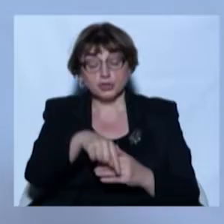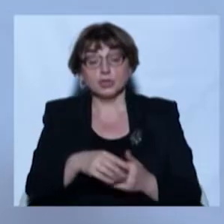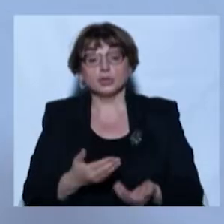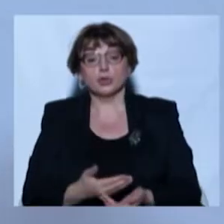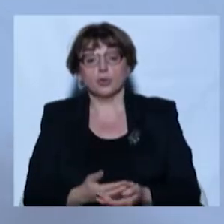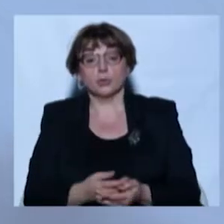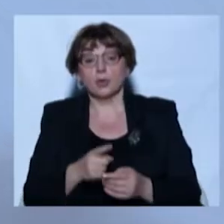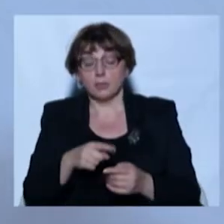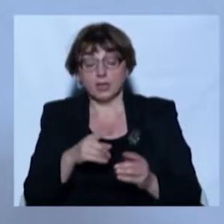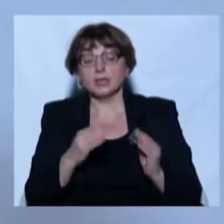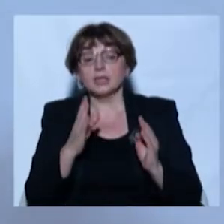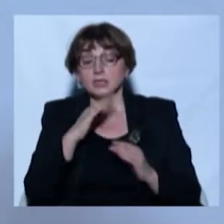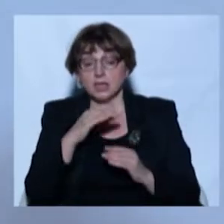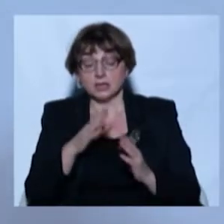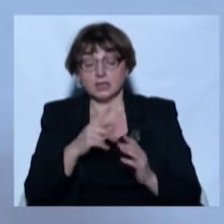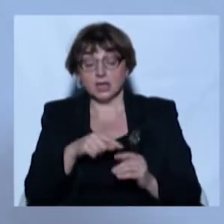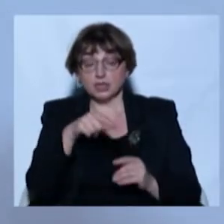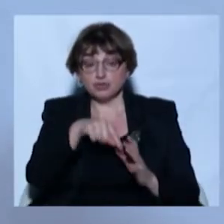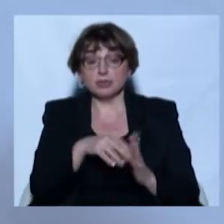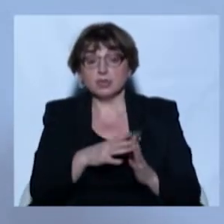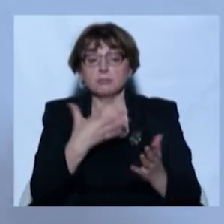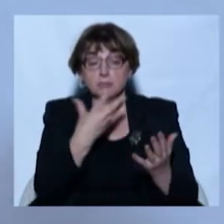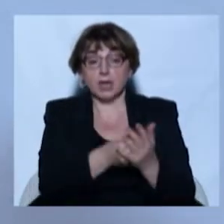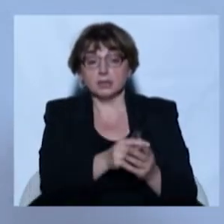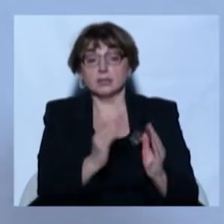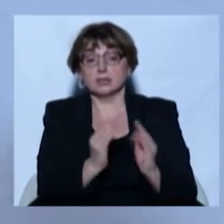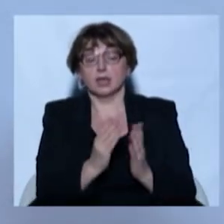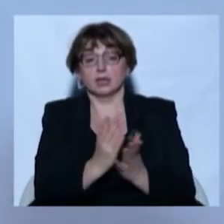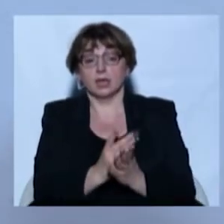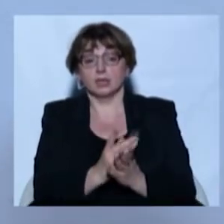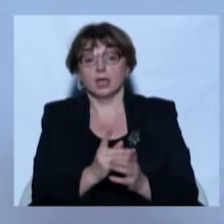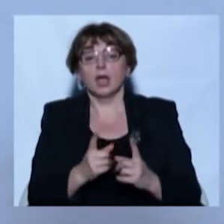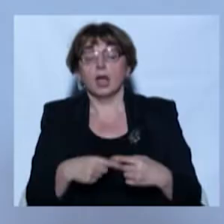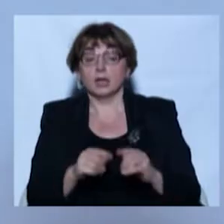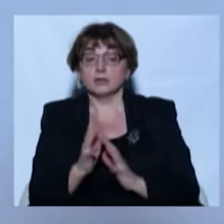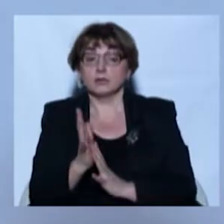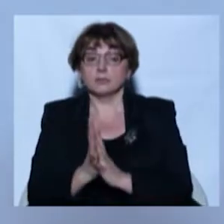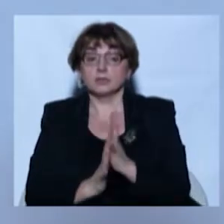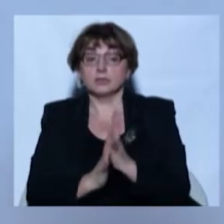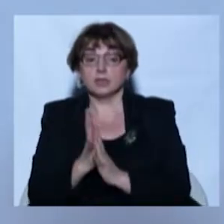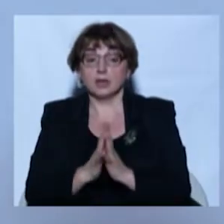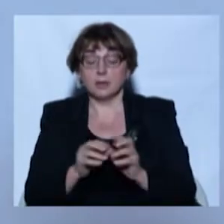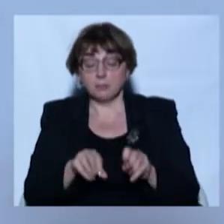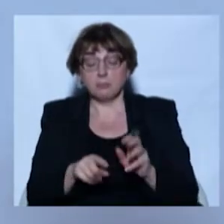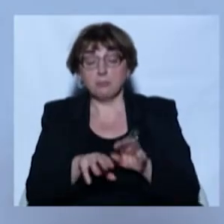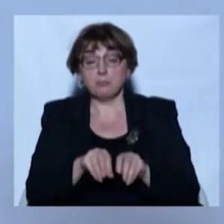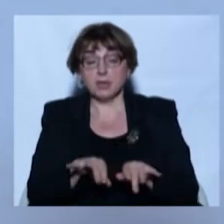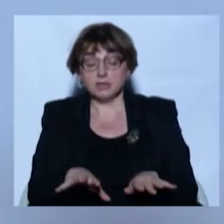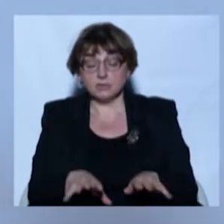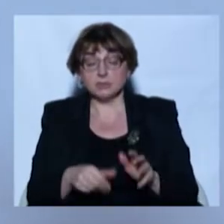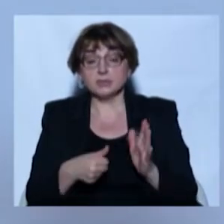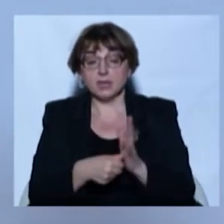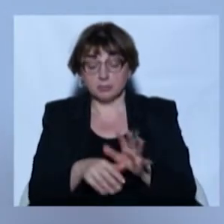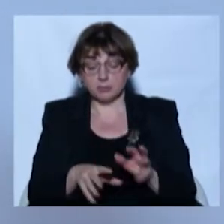მათთვის სახლია წყალი, ანუ საარსებო გარემოა მათთვის წყალი. მცენარეები კი ფესვების დახმარებით ნიადაგიდან,